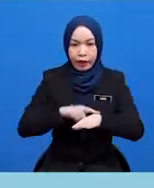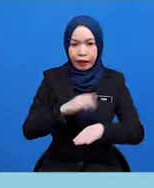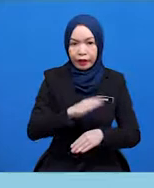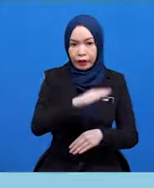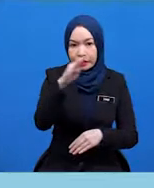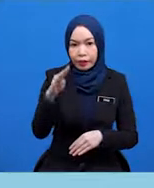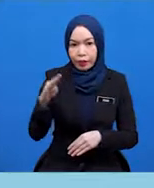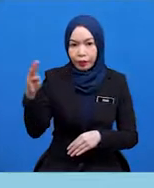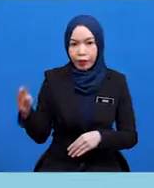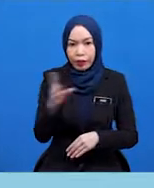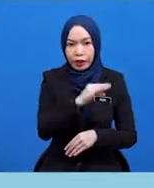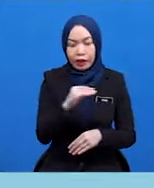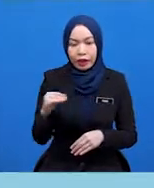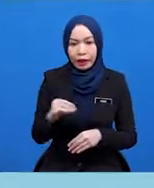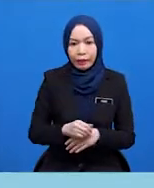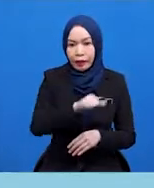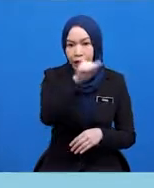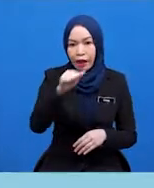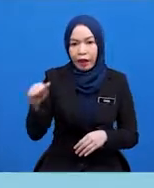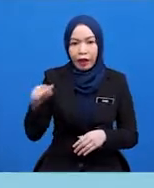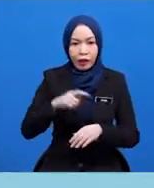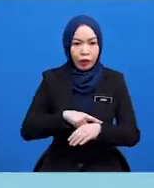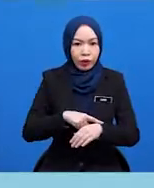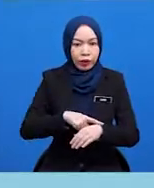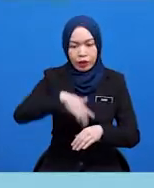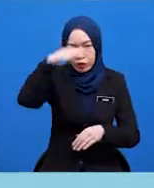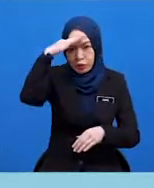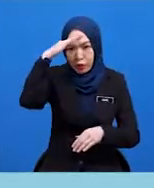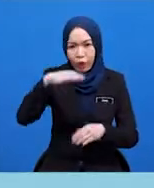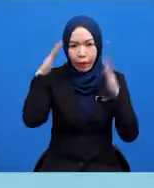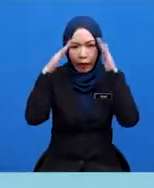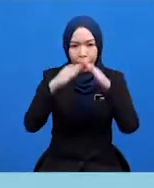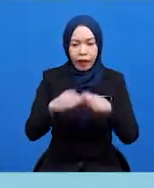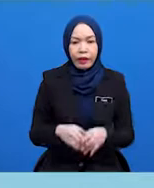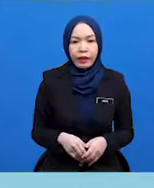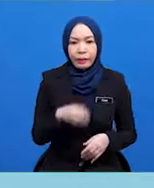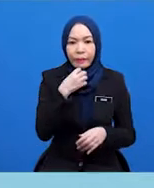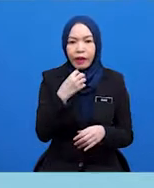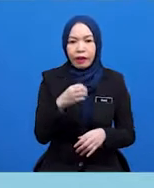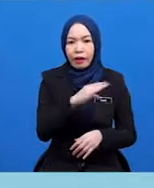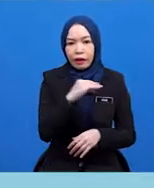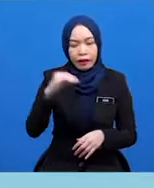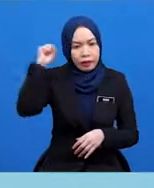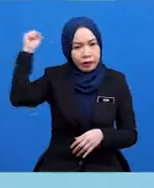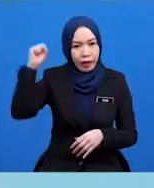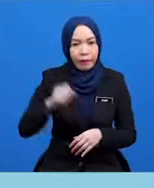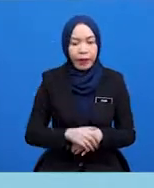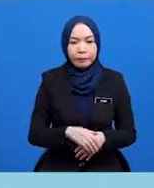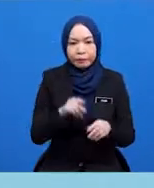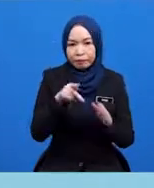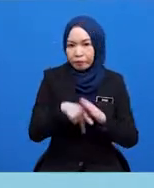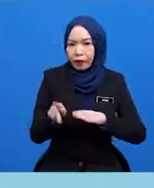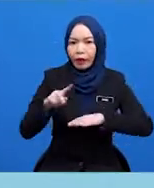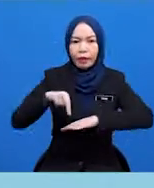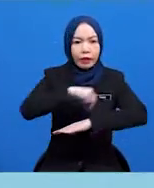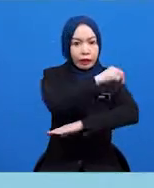tanah beralun yang banyak terdapat di negeri Johor, Pahang, Perak dan Sabah. Pertanian pindah pula dijalankan